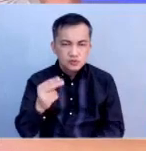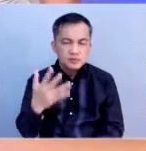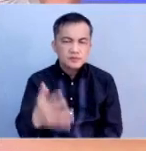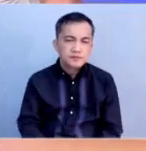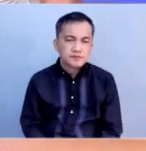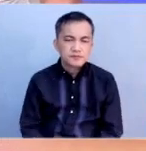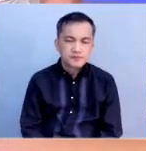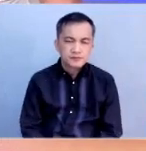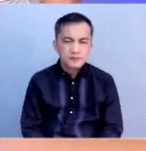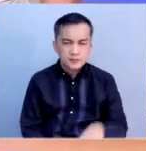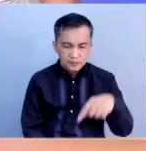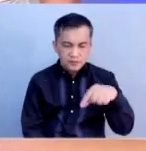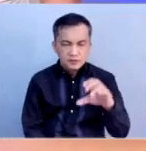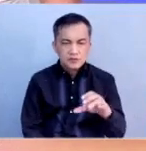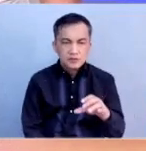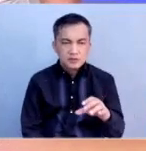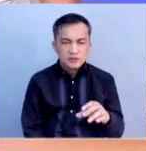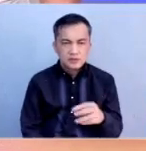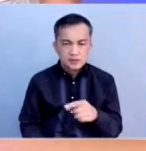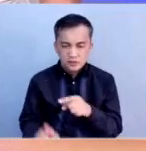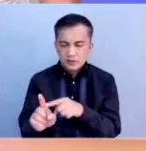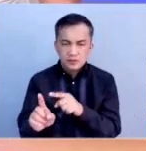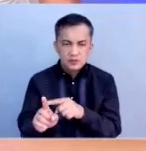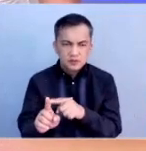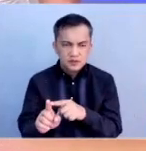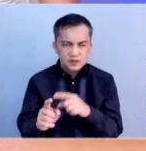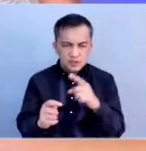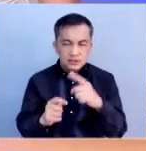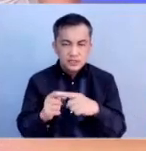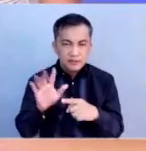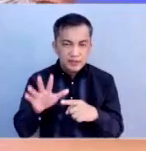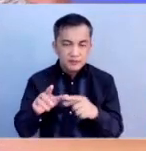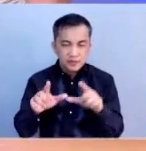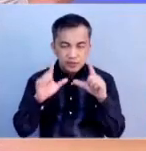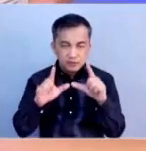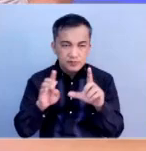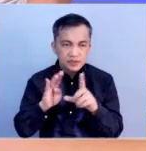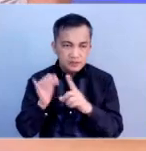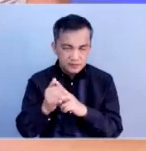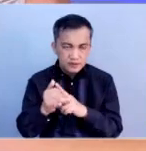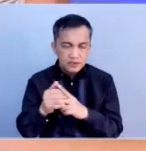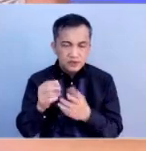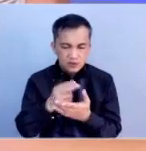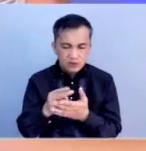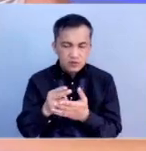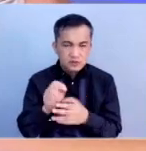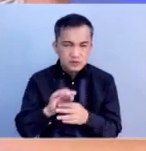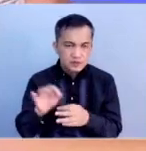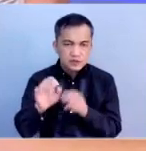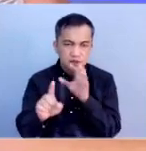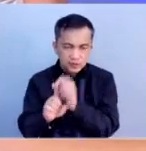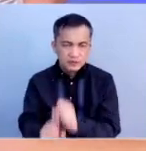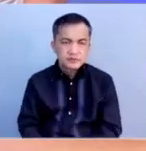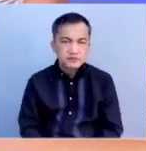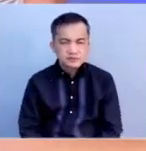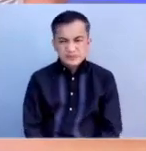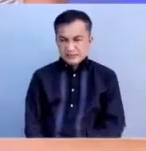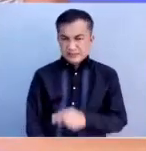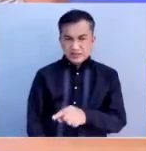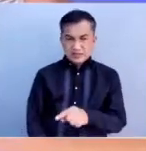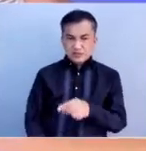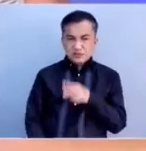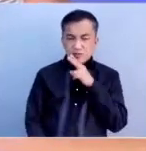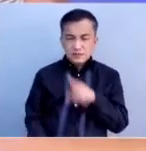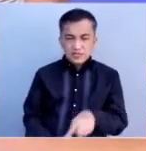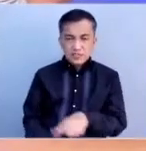Sa Quezon City pa rin, arestado ang isa sa top 5 most wanted ng barangay Holy Spirit. Ang suspect matagal nang wanted dahil